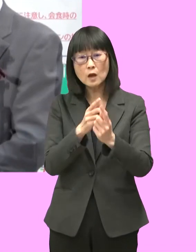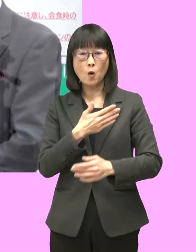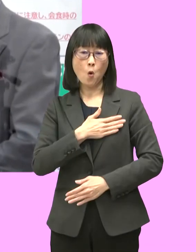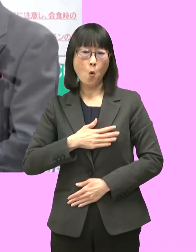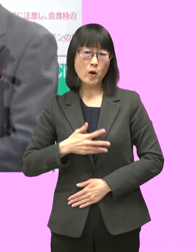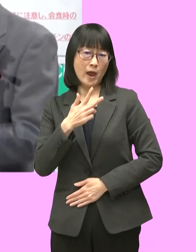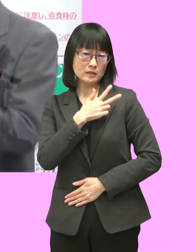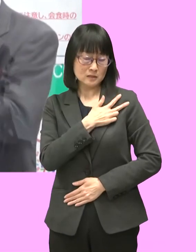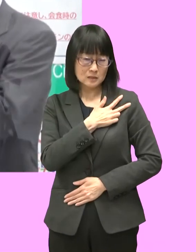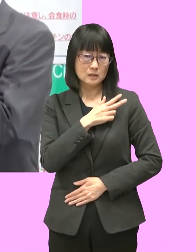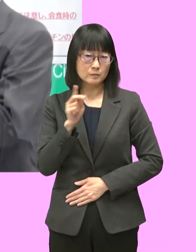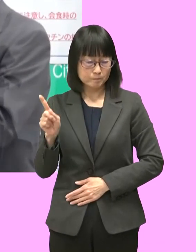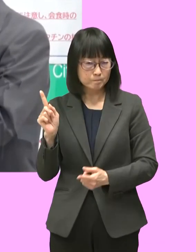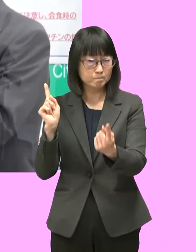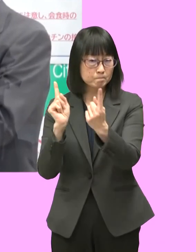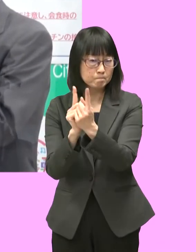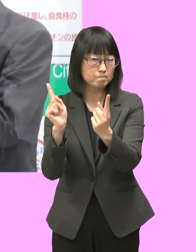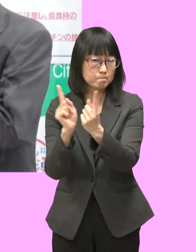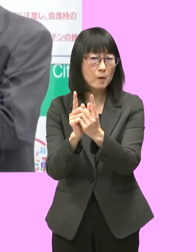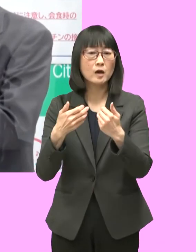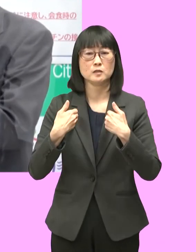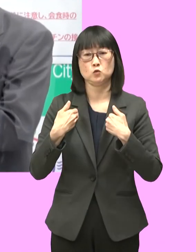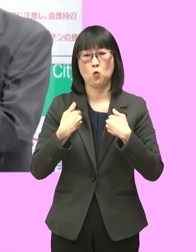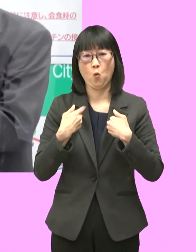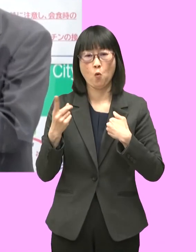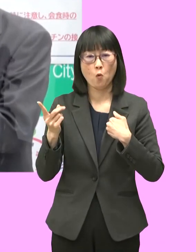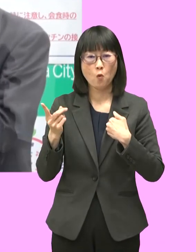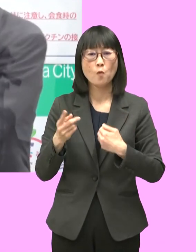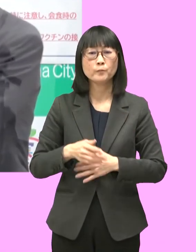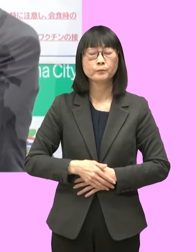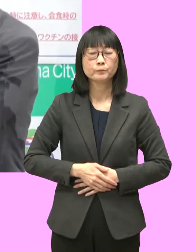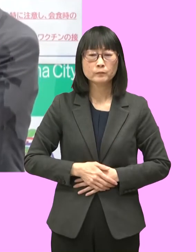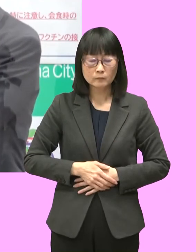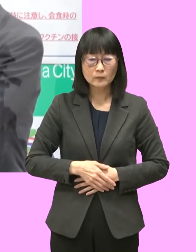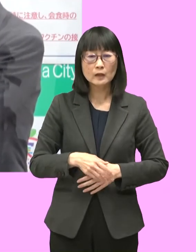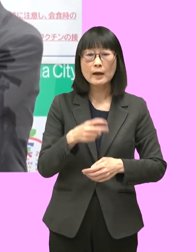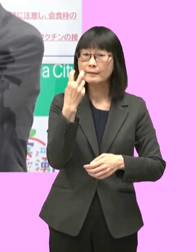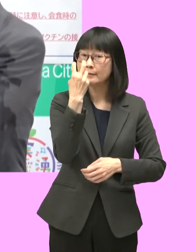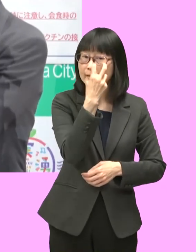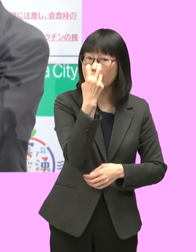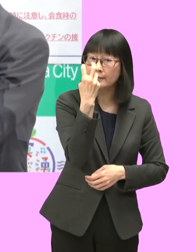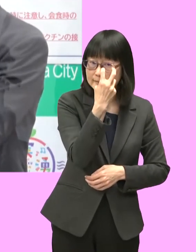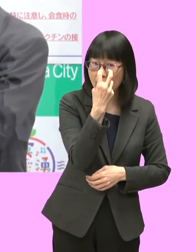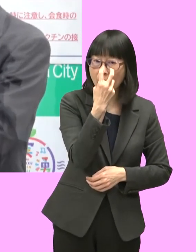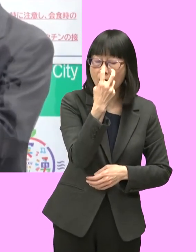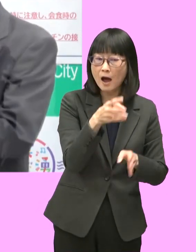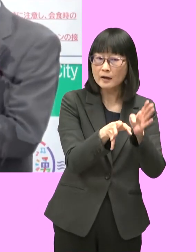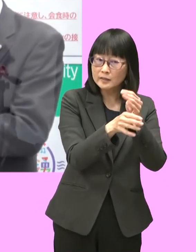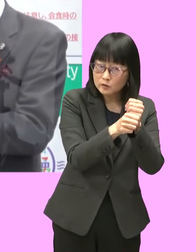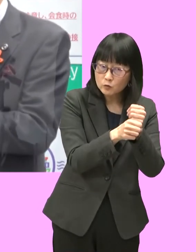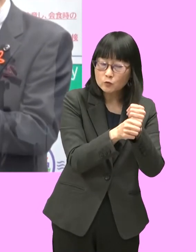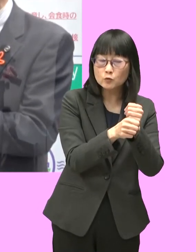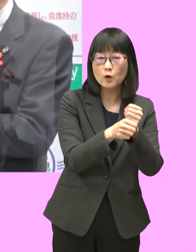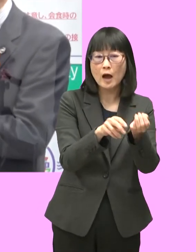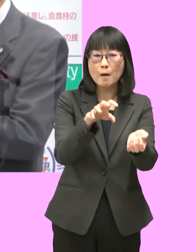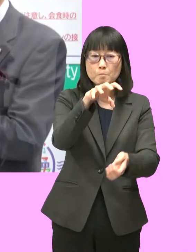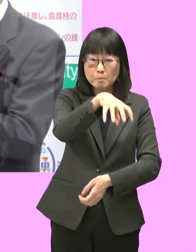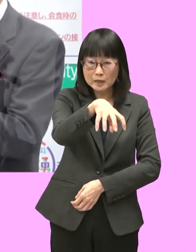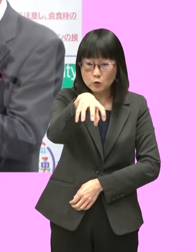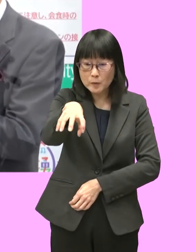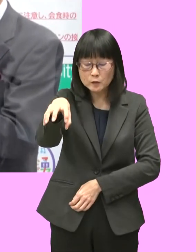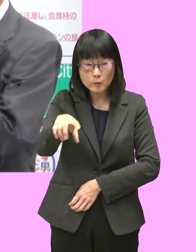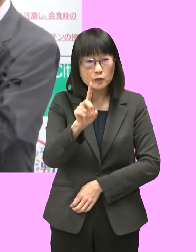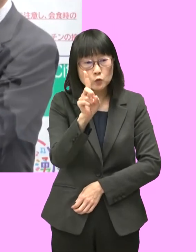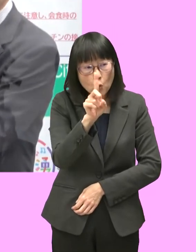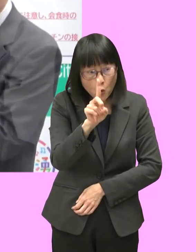検査はじゃあこちらでもこのぐらいに用意できますから、この日いかがでしょうかとか、あるいはどこどこでこういう形でどうでしょうかとか、こういうのはですね実務的にできる